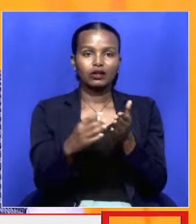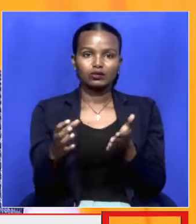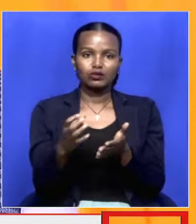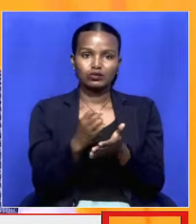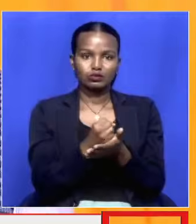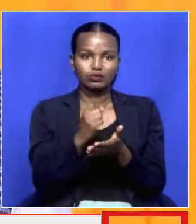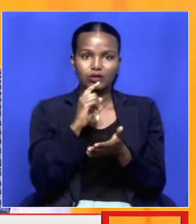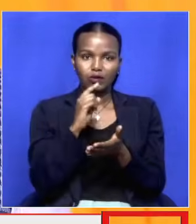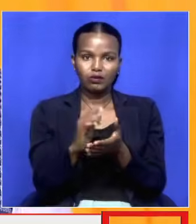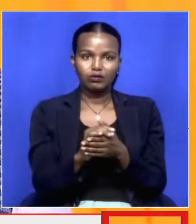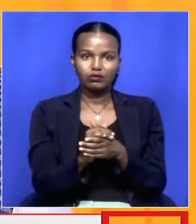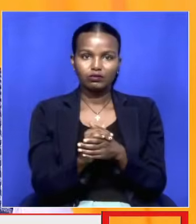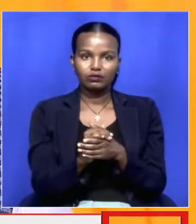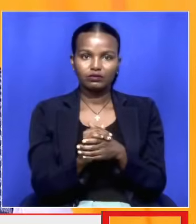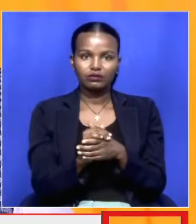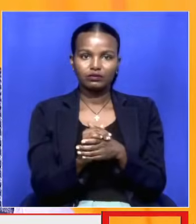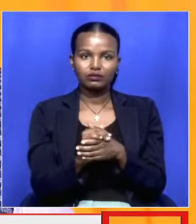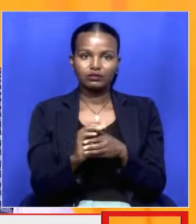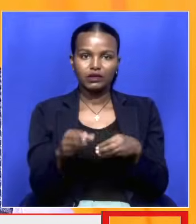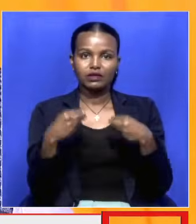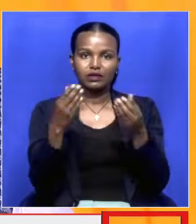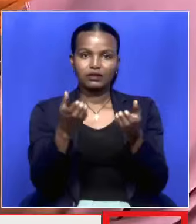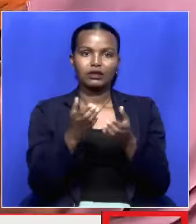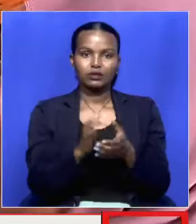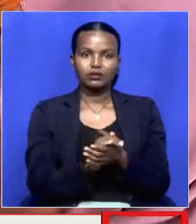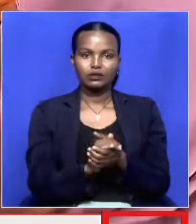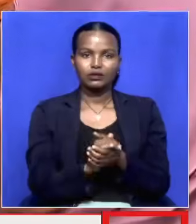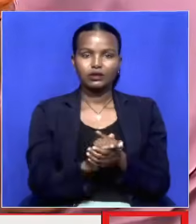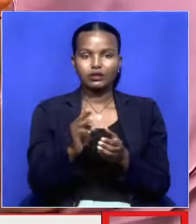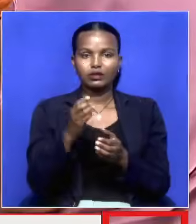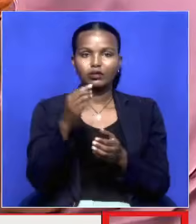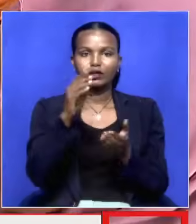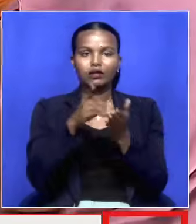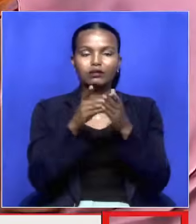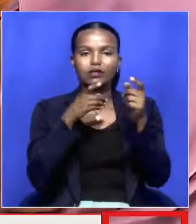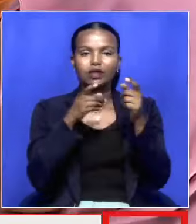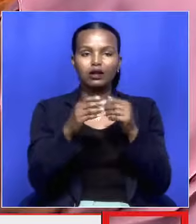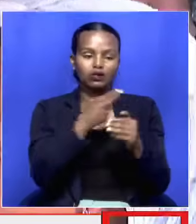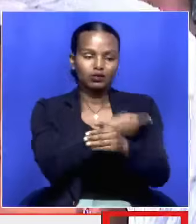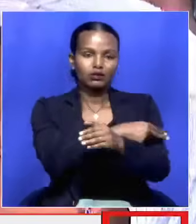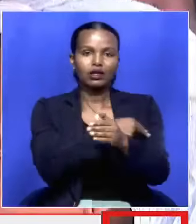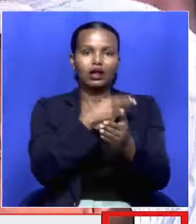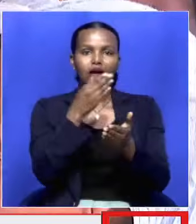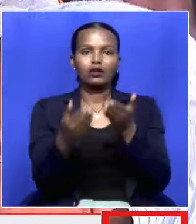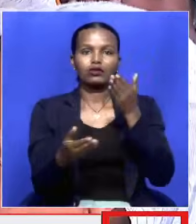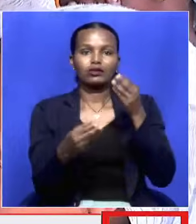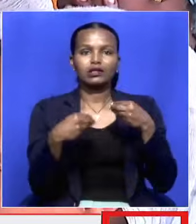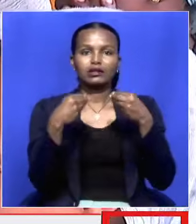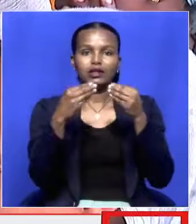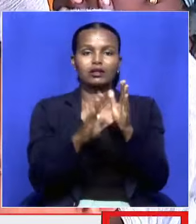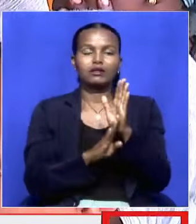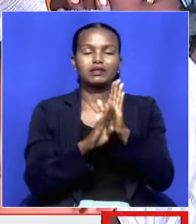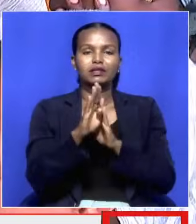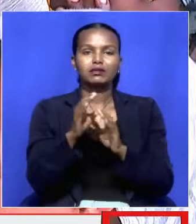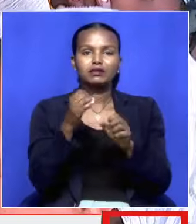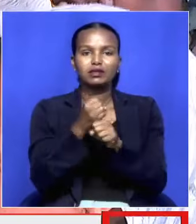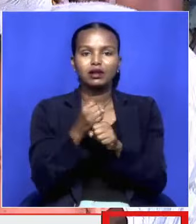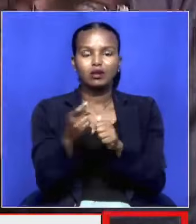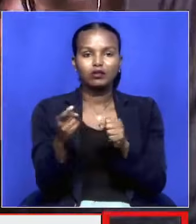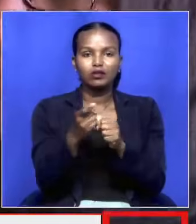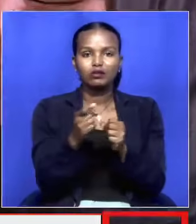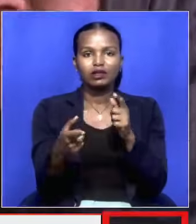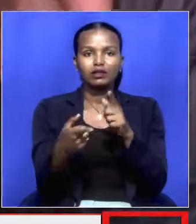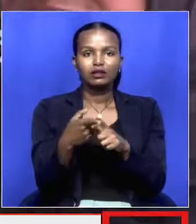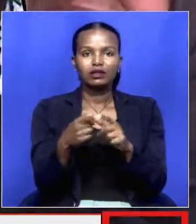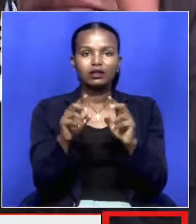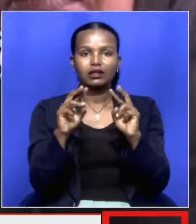እንድትወስዱልን ነው መስጠት የፈለግኩት። የሰቆጣ ከተማ አስተዳደር ሆስፒታል አገልግሎት አሰጣጥ ለማሳደግም እየተሰራ መሆኑን